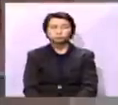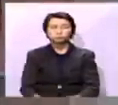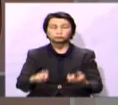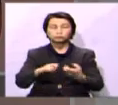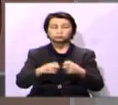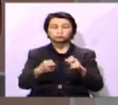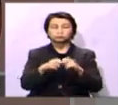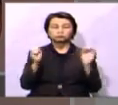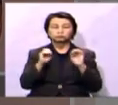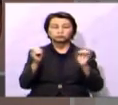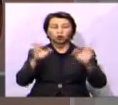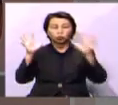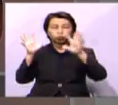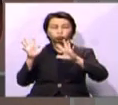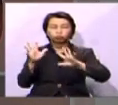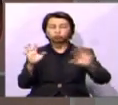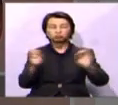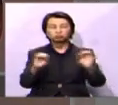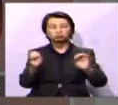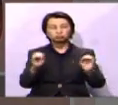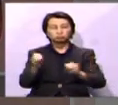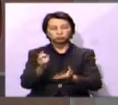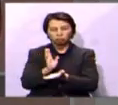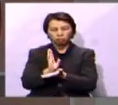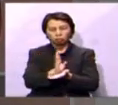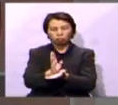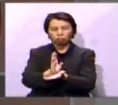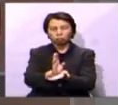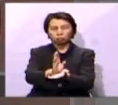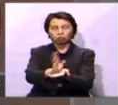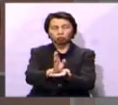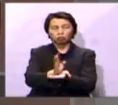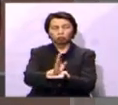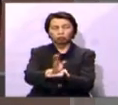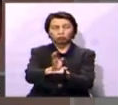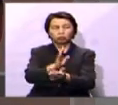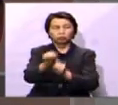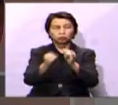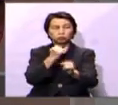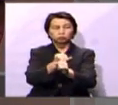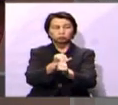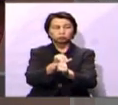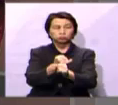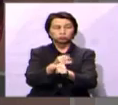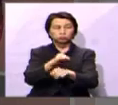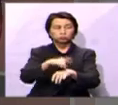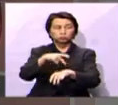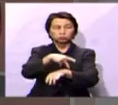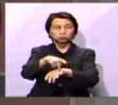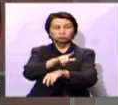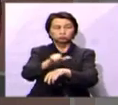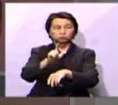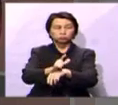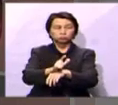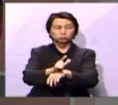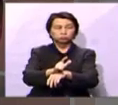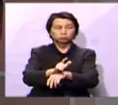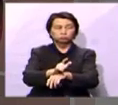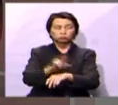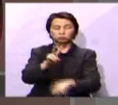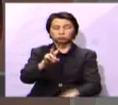Masalah ketiadaan angin antara cabaran para pelayar bagi kejohanan regata antarabangsa Diraja Langkawi